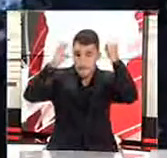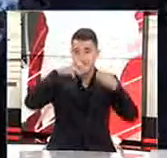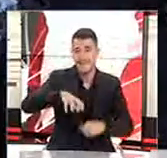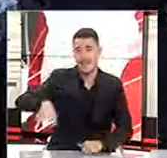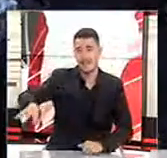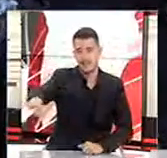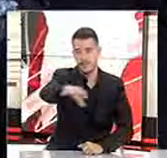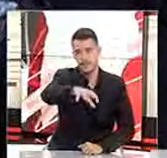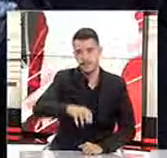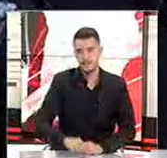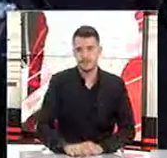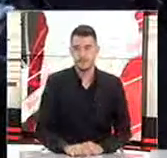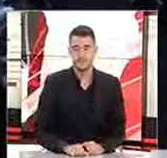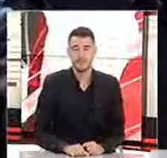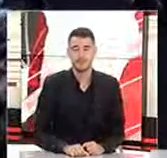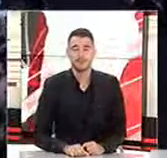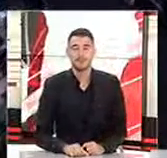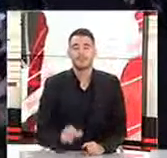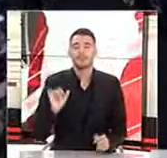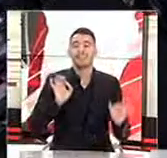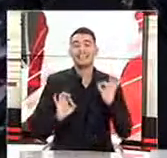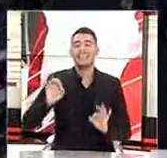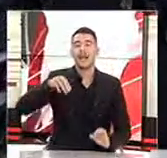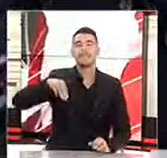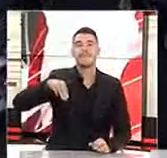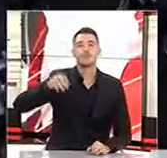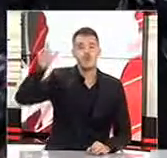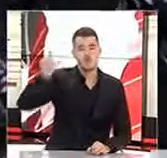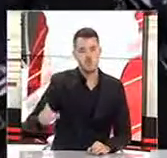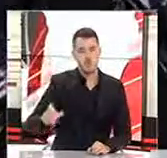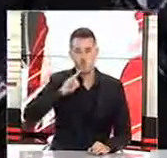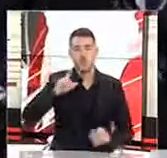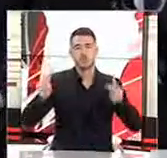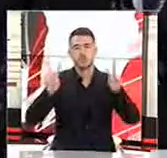Η κυρία Μητσοπούλου από το Ποντίκι και να ετοιμάζεται από το Ράδιο Θεσσαλονίκης ο κύριος Διαμαντόπουλος.